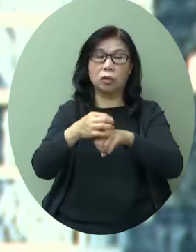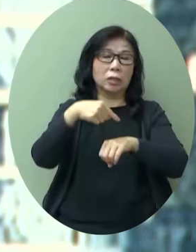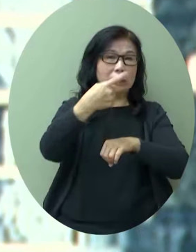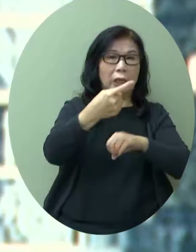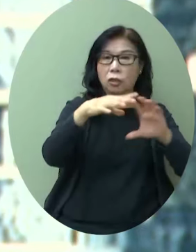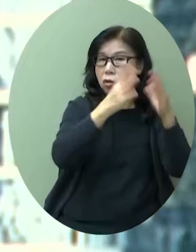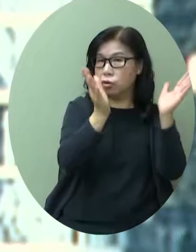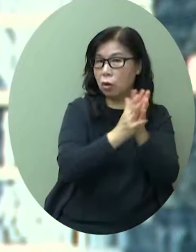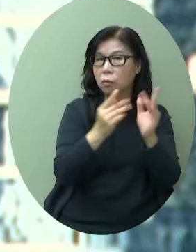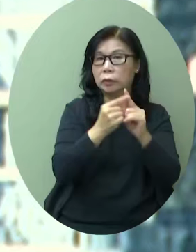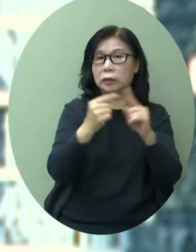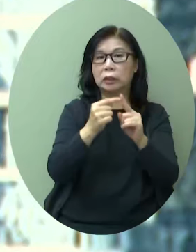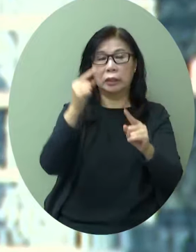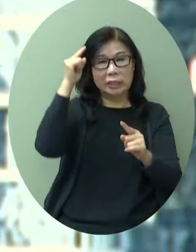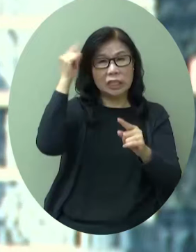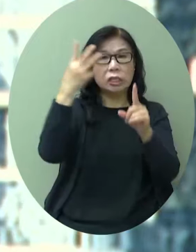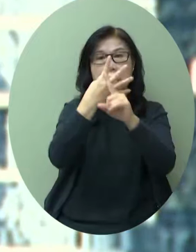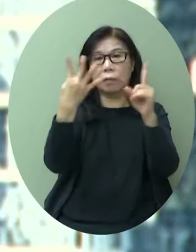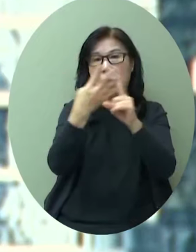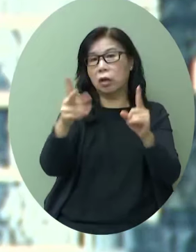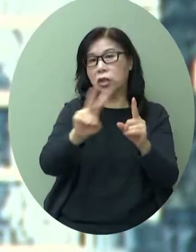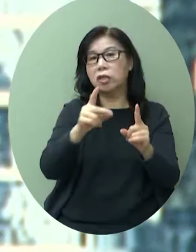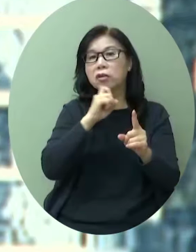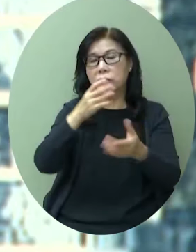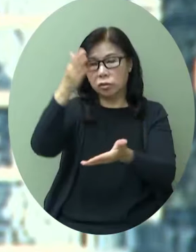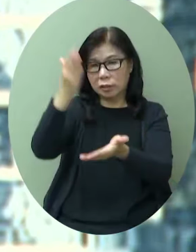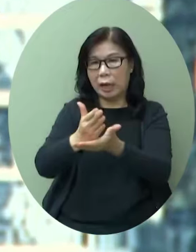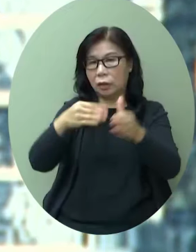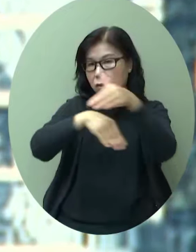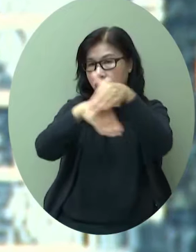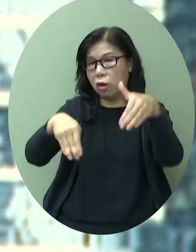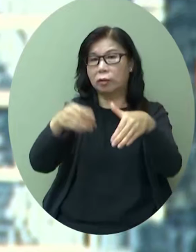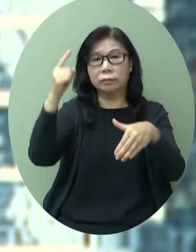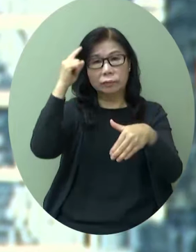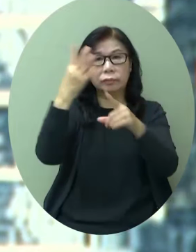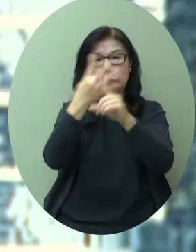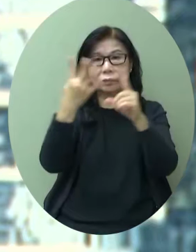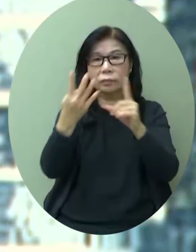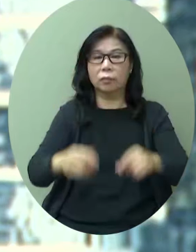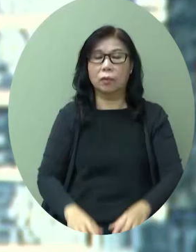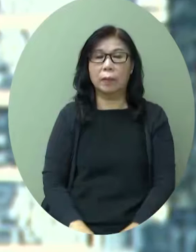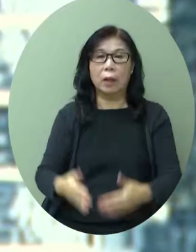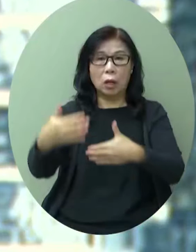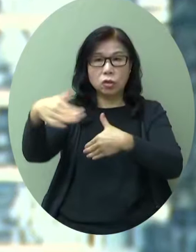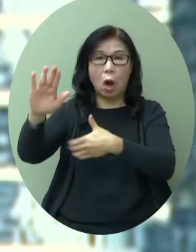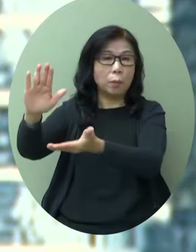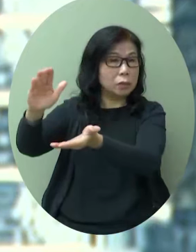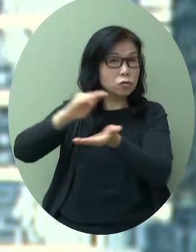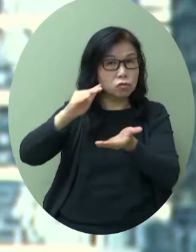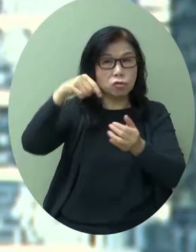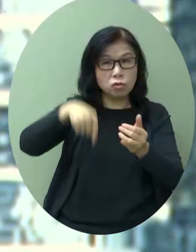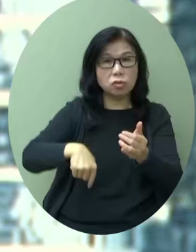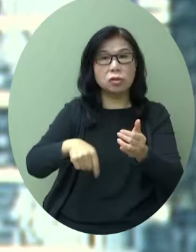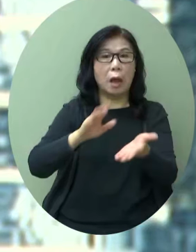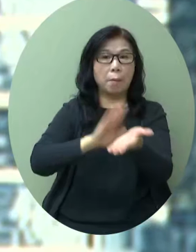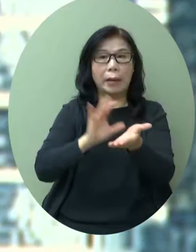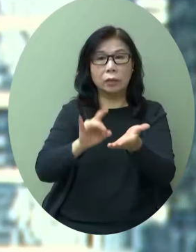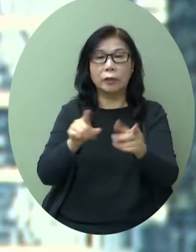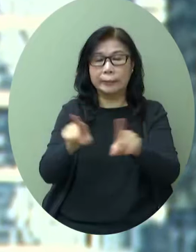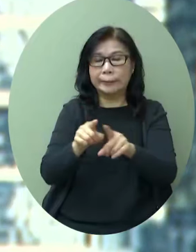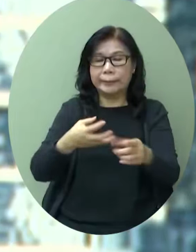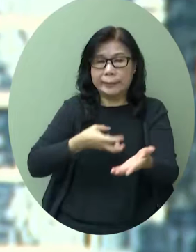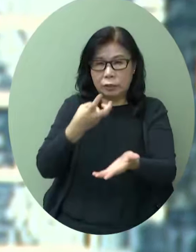人咧都唔會少過14天嘅檢疫期㗎啦。希望能夠喺外防輸入嗰度咧就做得更加